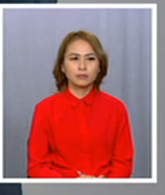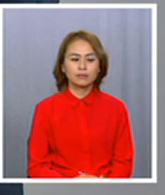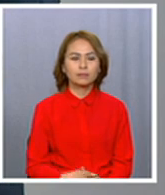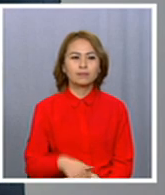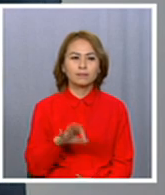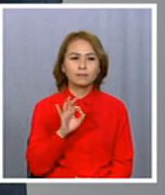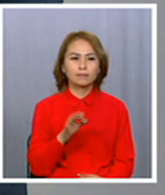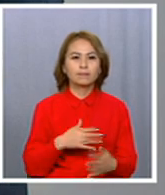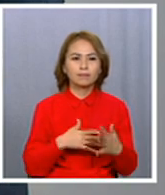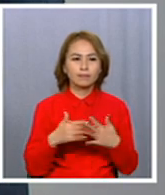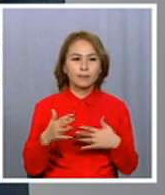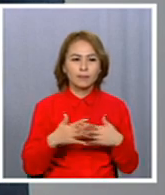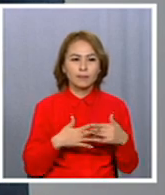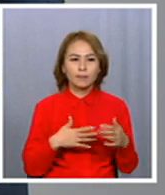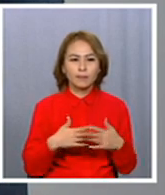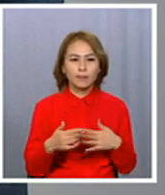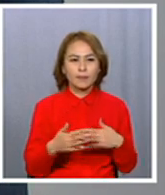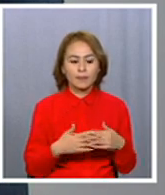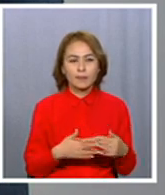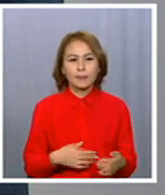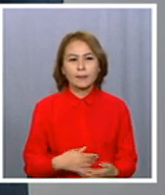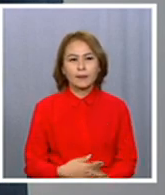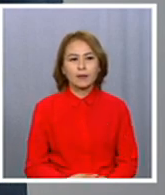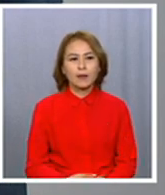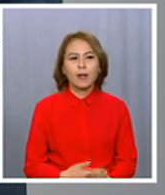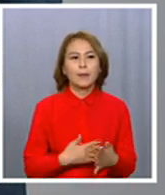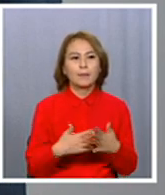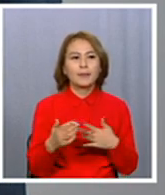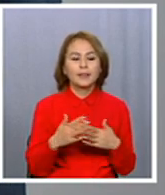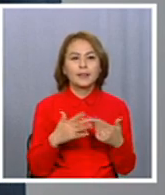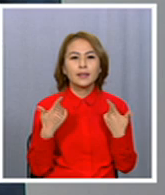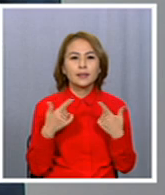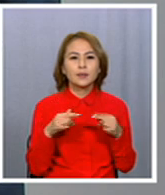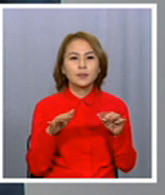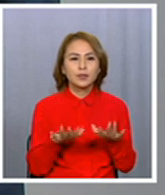Правильно, медведь. Итак, ребята, медведь где живет?